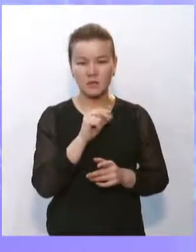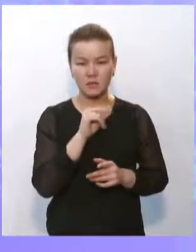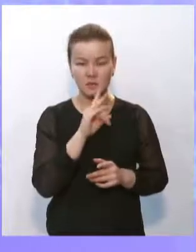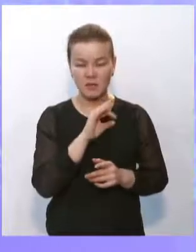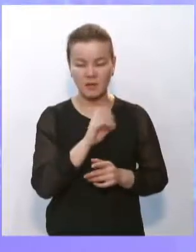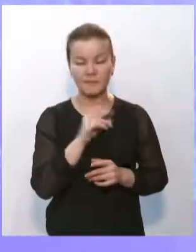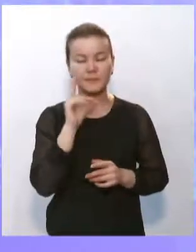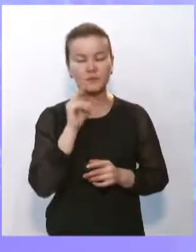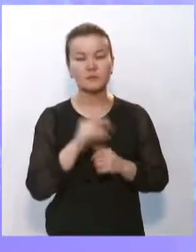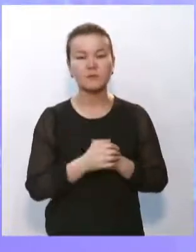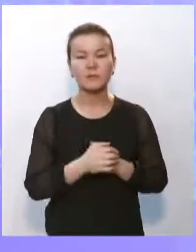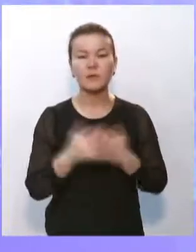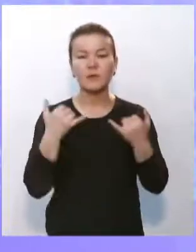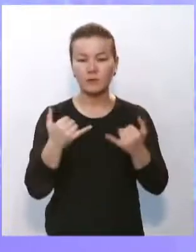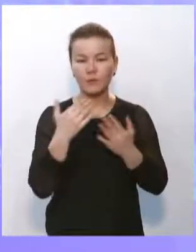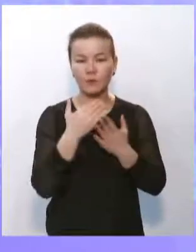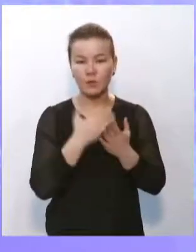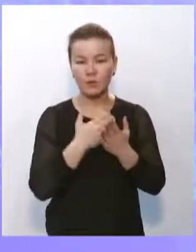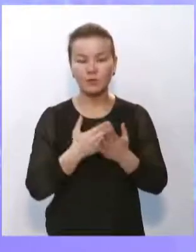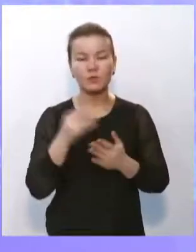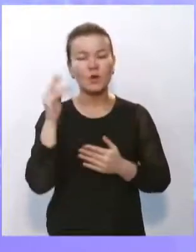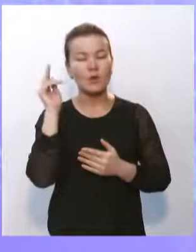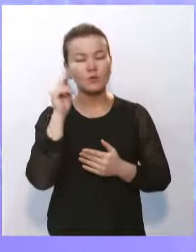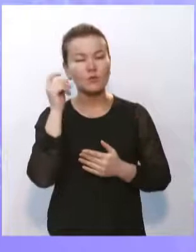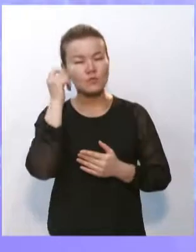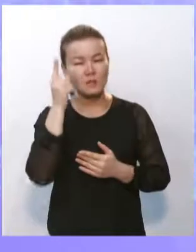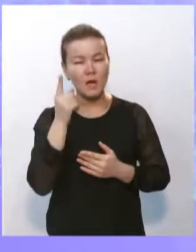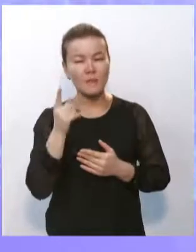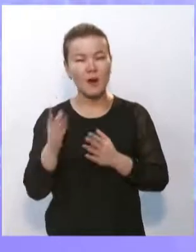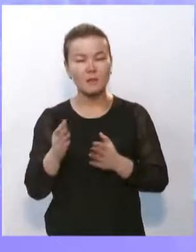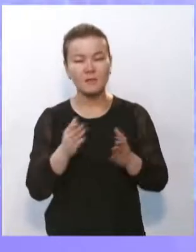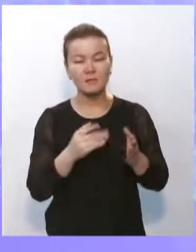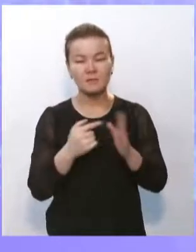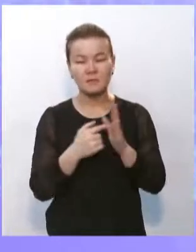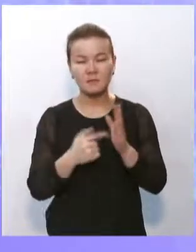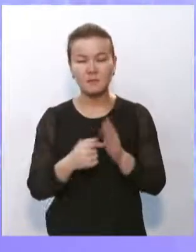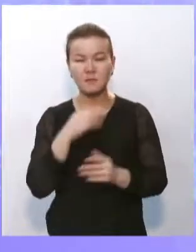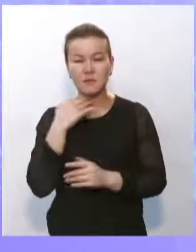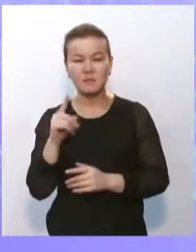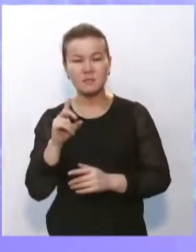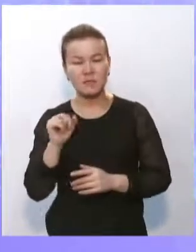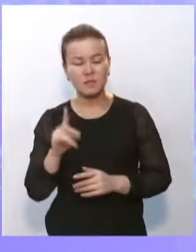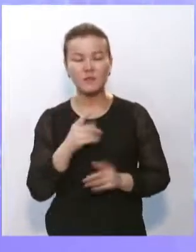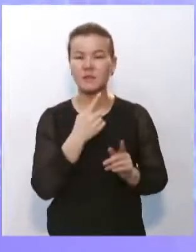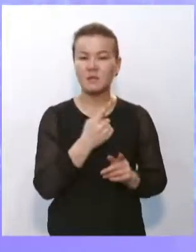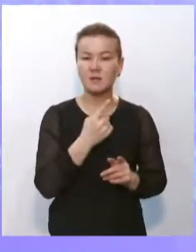сегодня на уроке узнаем алгоритм деления многозначного числа на однозначное